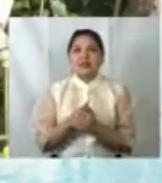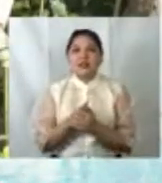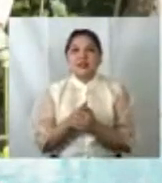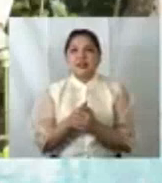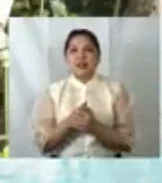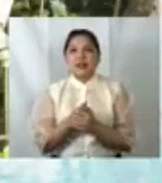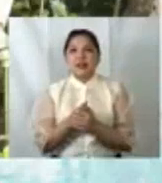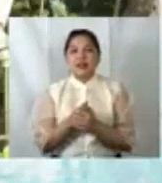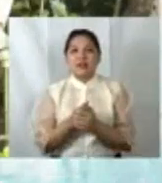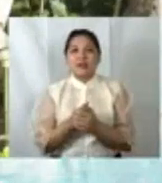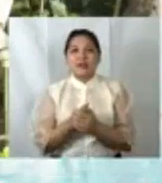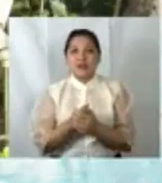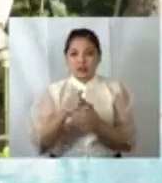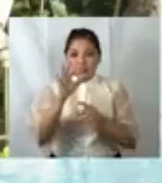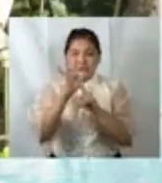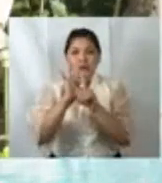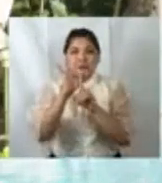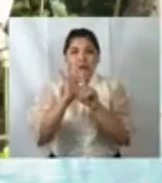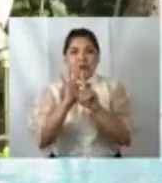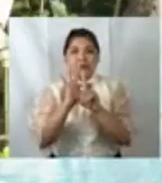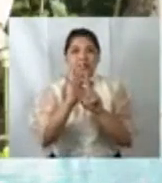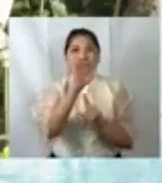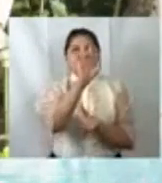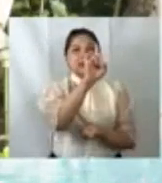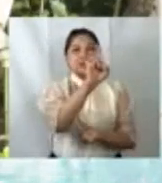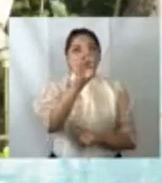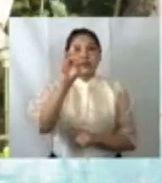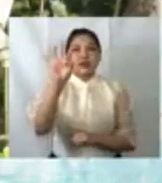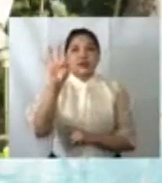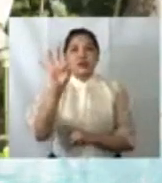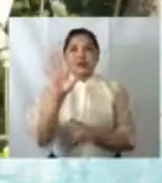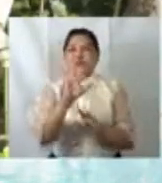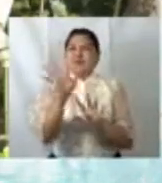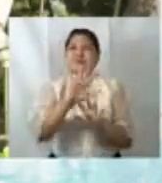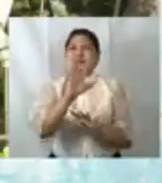noong February 1898.